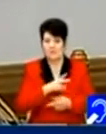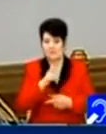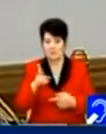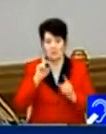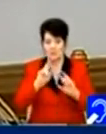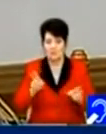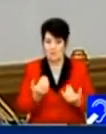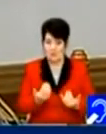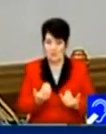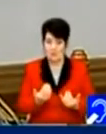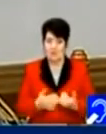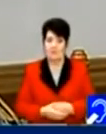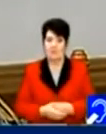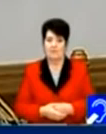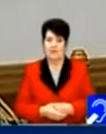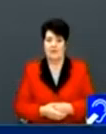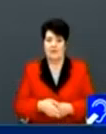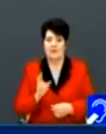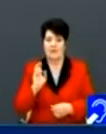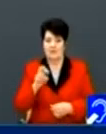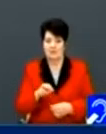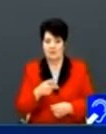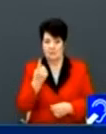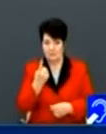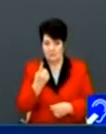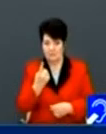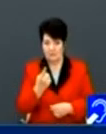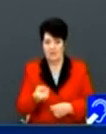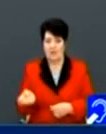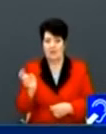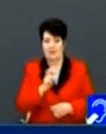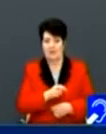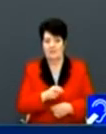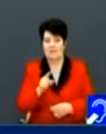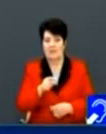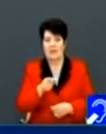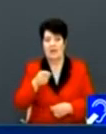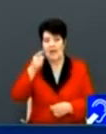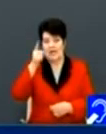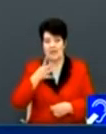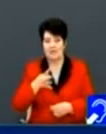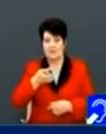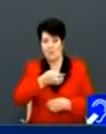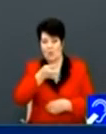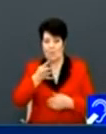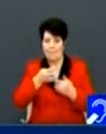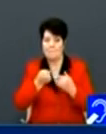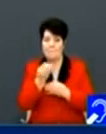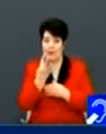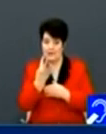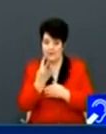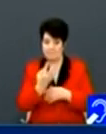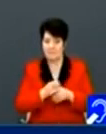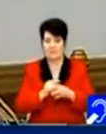infracțional. Deci a făcut apariția unul din infractori, anume la etajul 14, de la blocul Mirșel